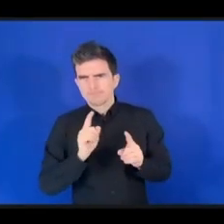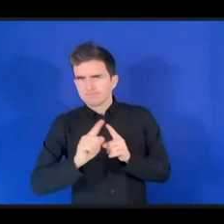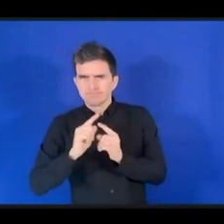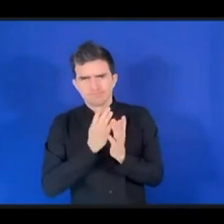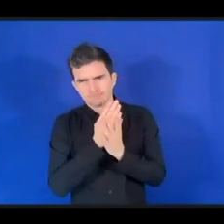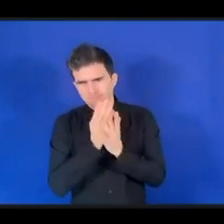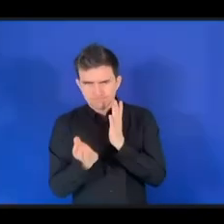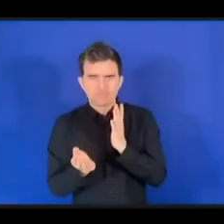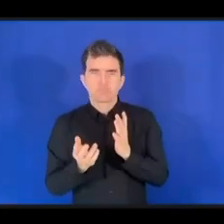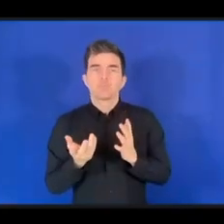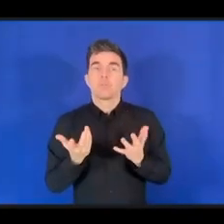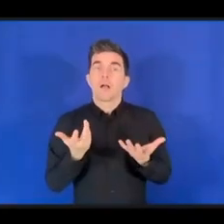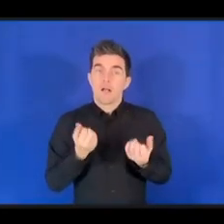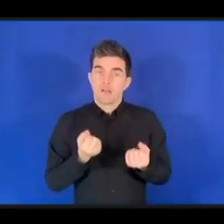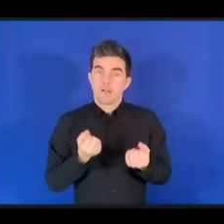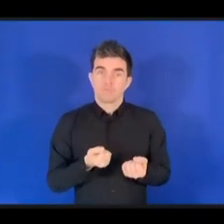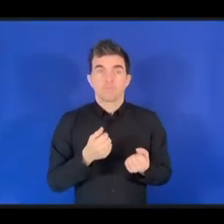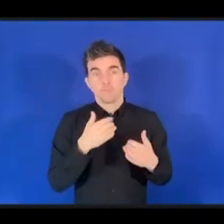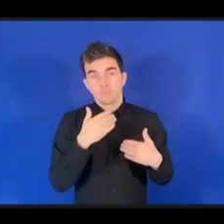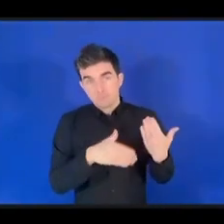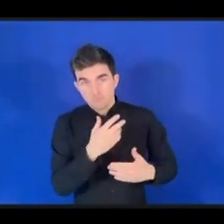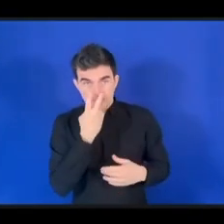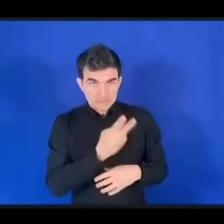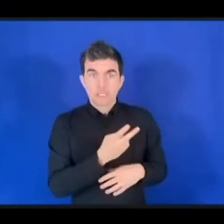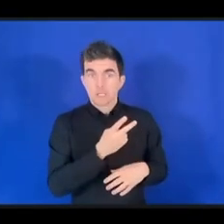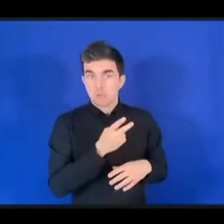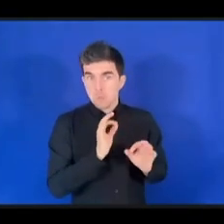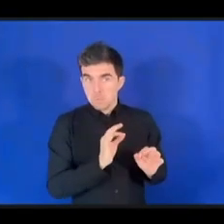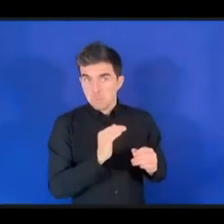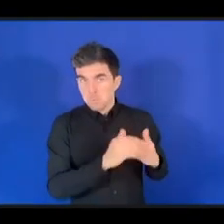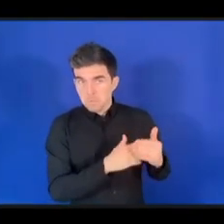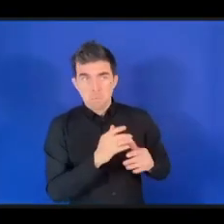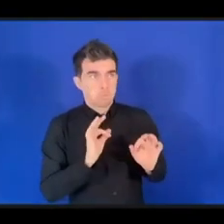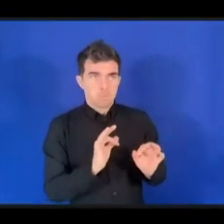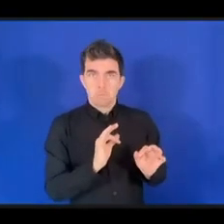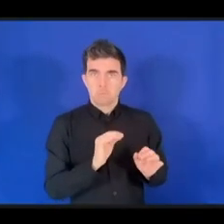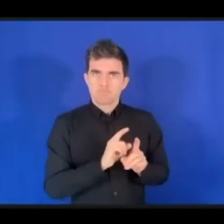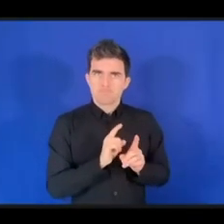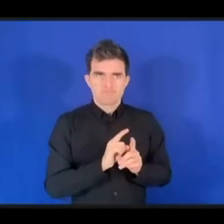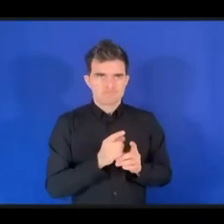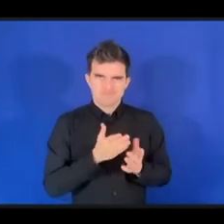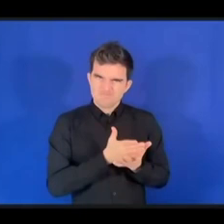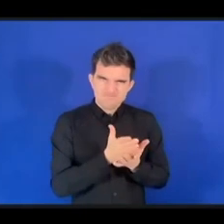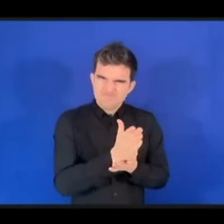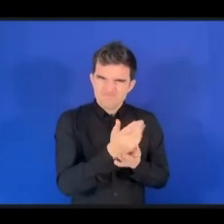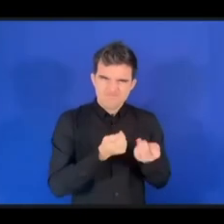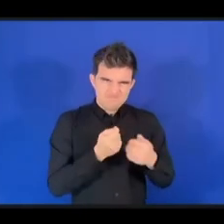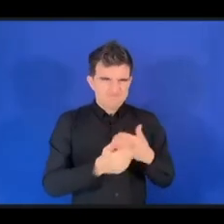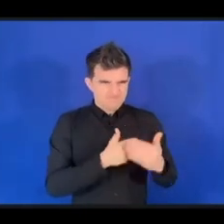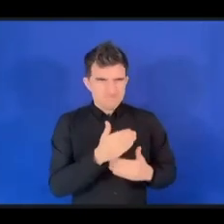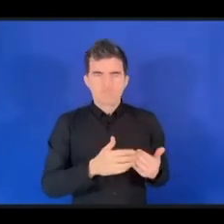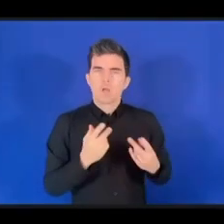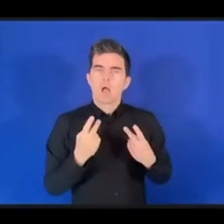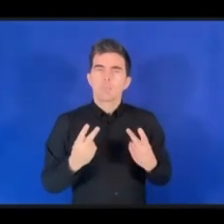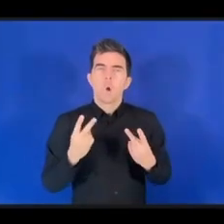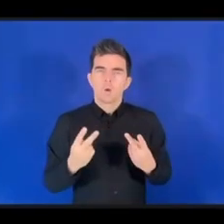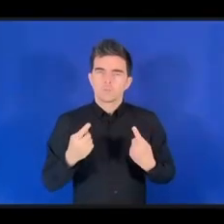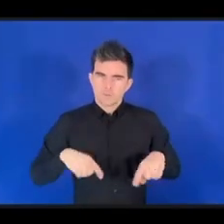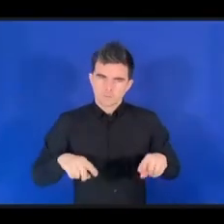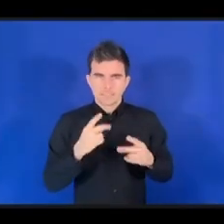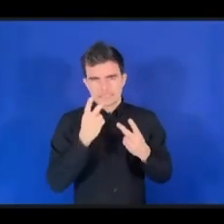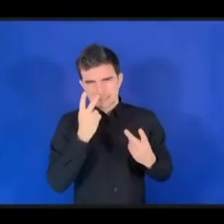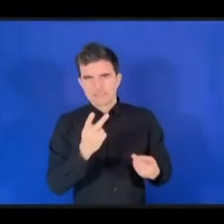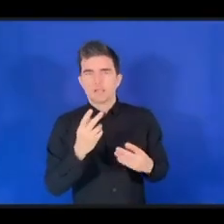stable et fiable il est important de souligner le succès alors que cette technologie évolue pour